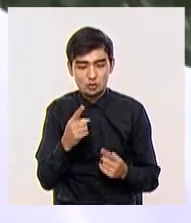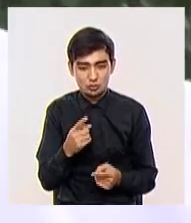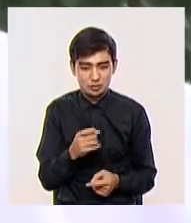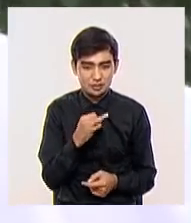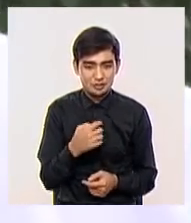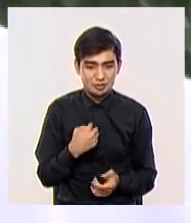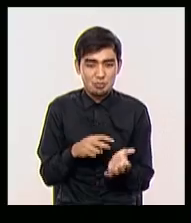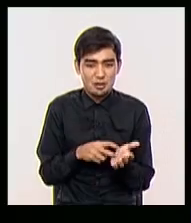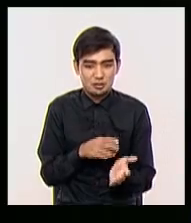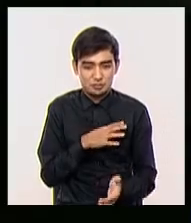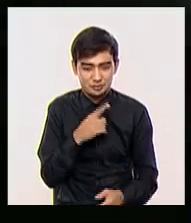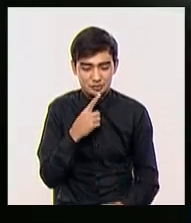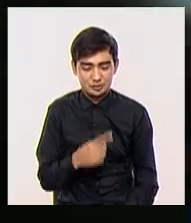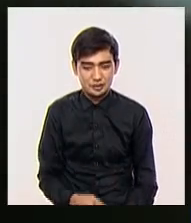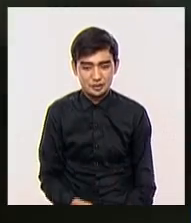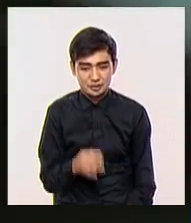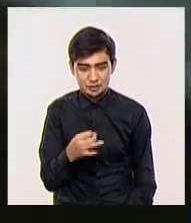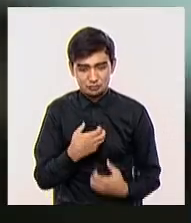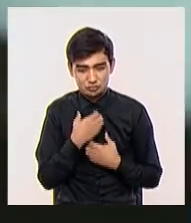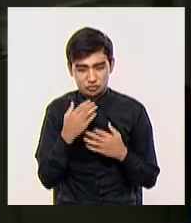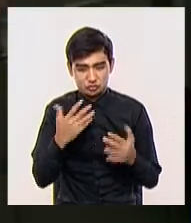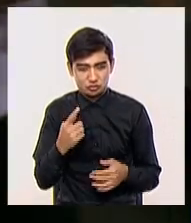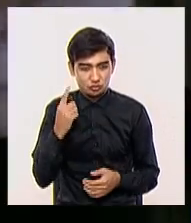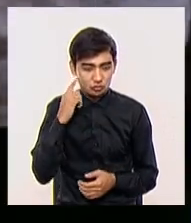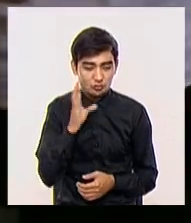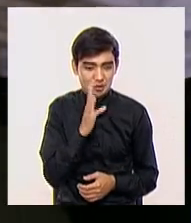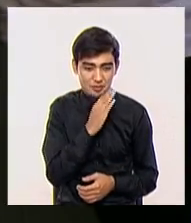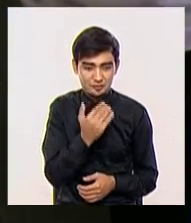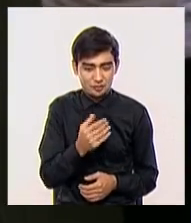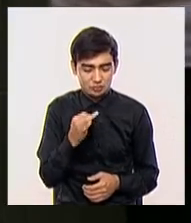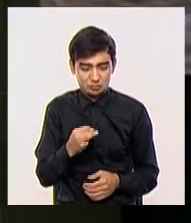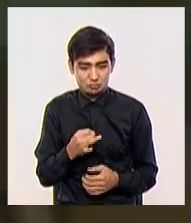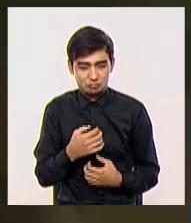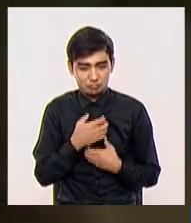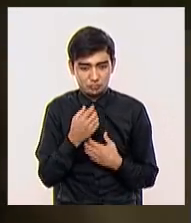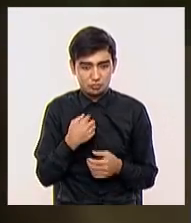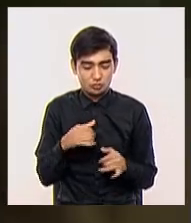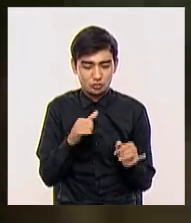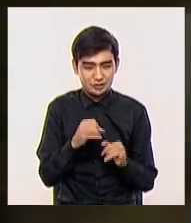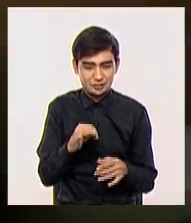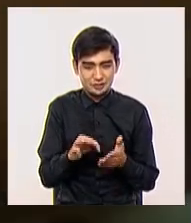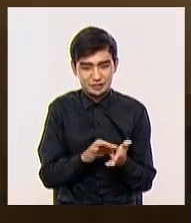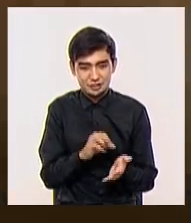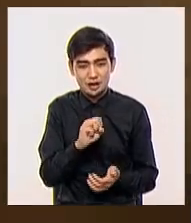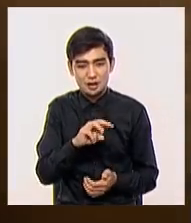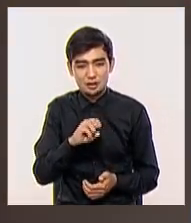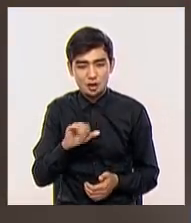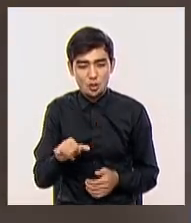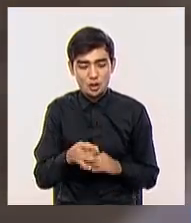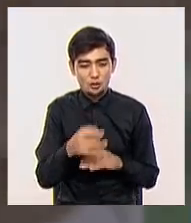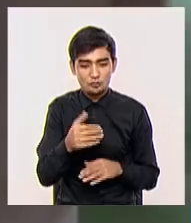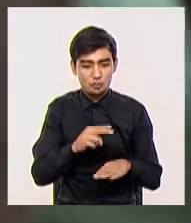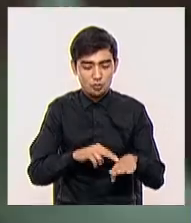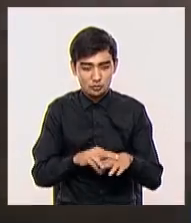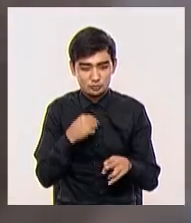мен қорқтым дейді. Жаға ұстатарлық жайтты естігенде анасы өзін қоярға жер таппадым дейді. Бірден Алатау аудандық полиция